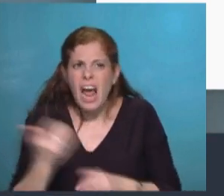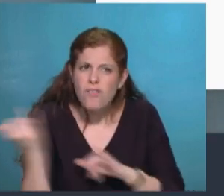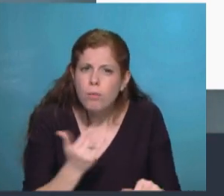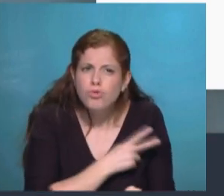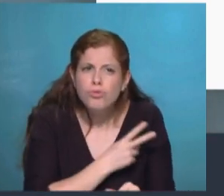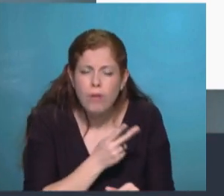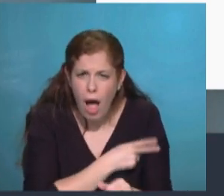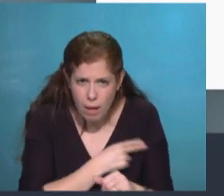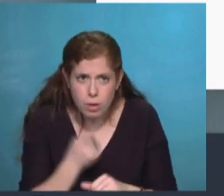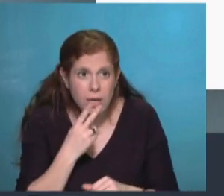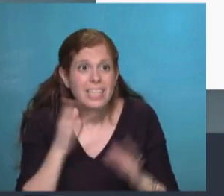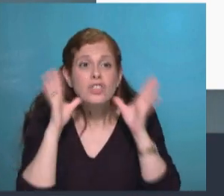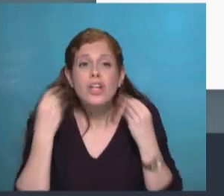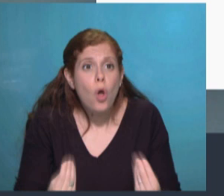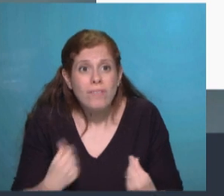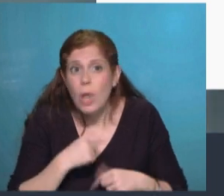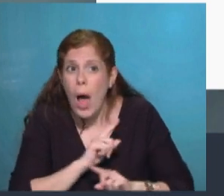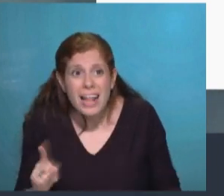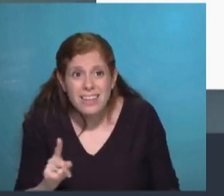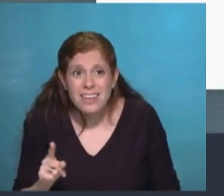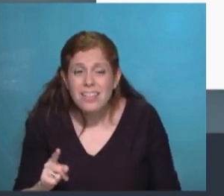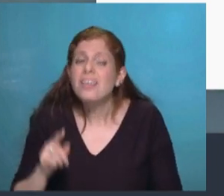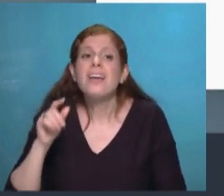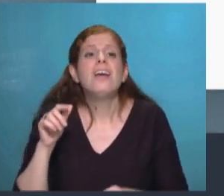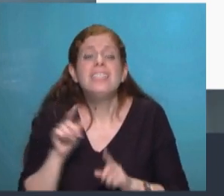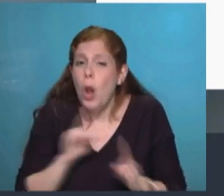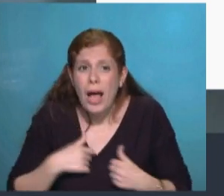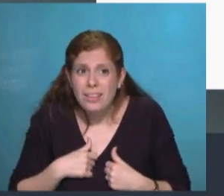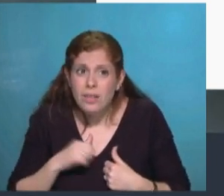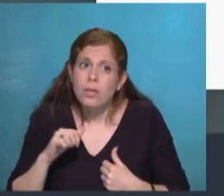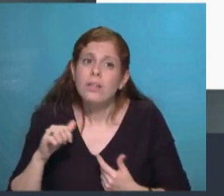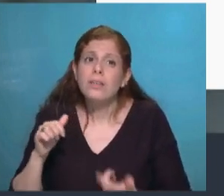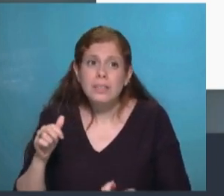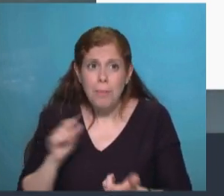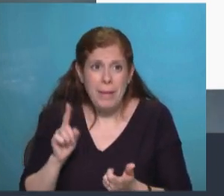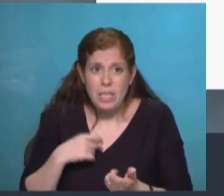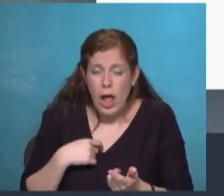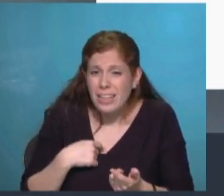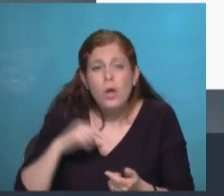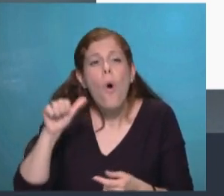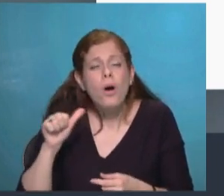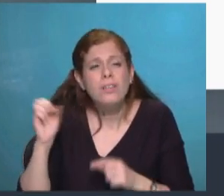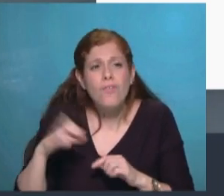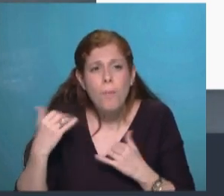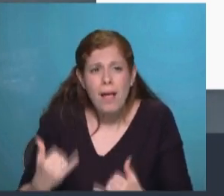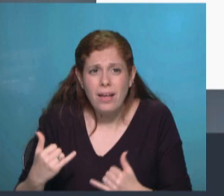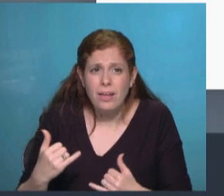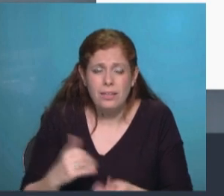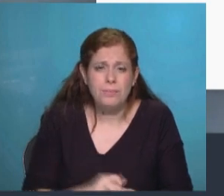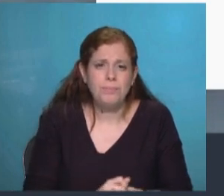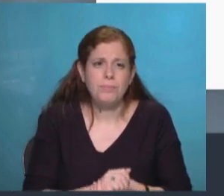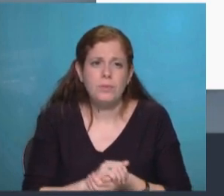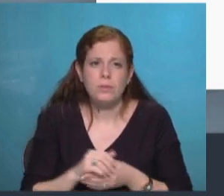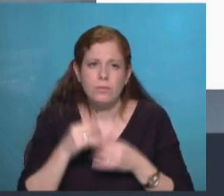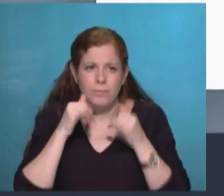כובע שלי. תקשיב לי טוב, זה לא, אני לא ביום אחד, זה לא ברגע אחד. מה? לא ברגע אחד. זה רגע אחד, זה גם יעדי. יאו, מביא